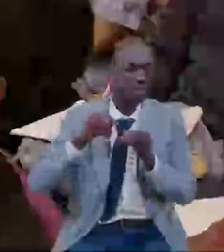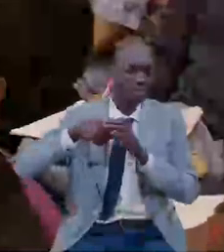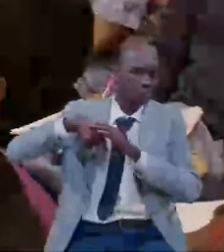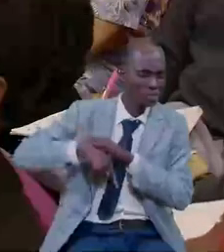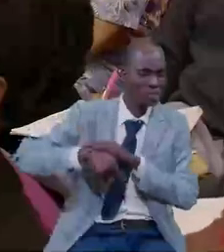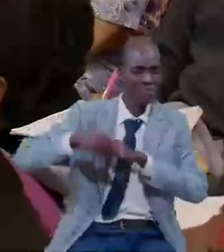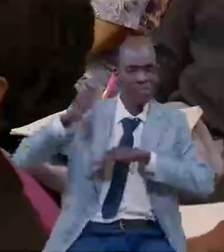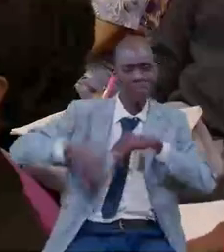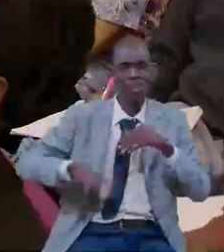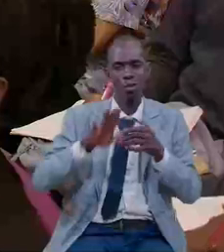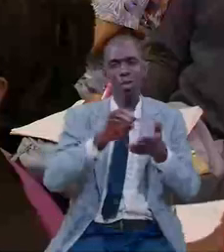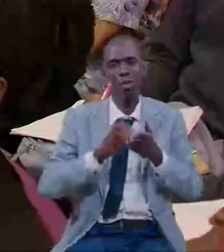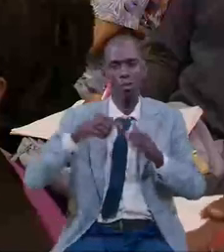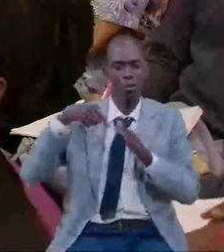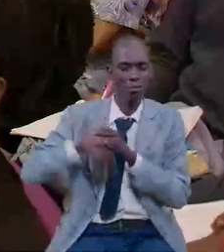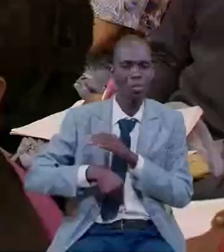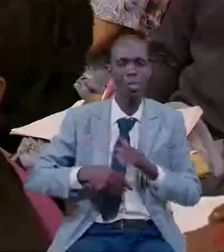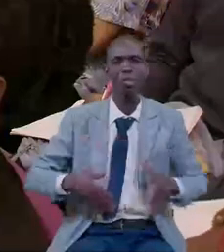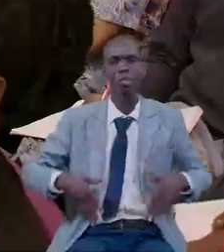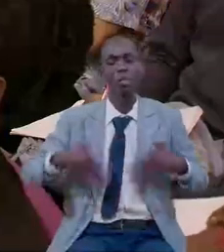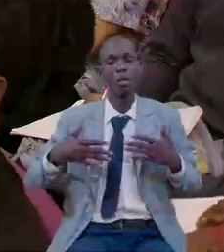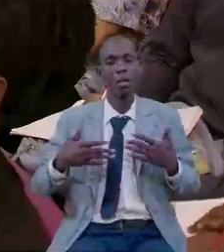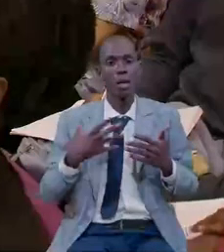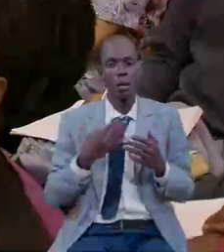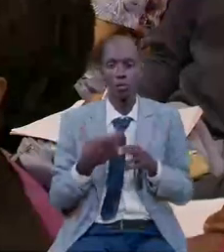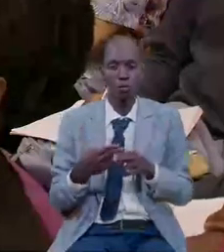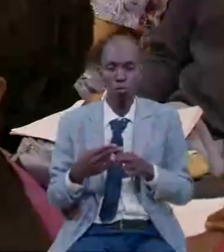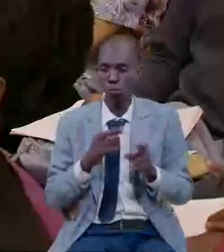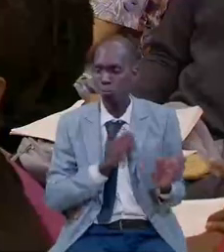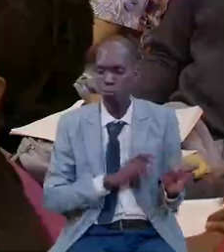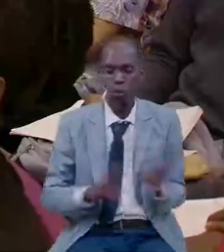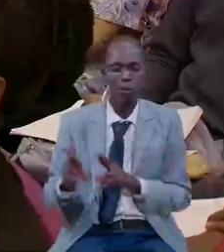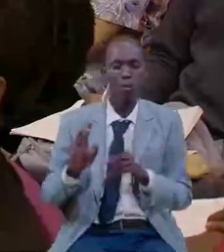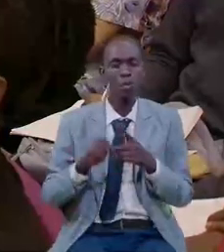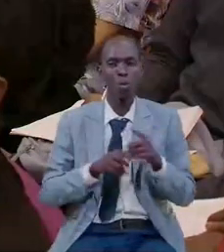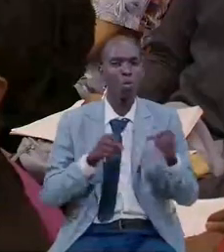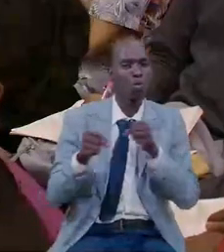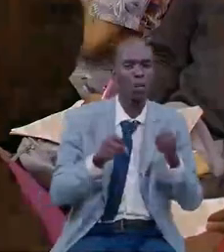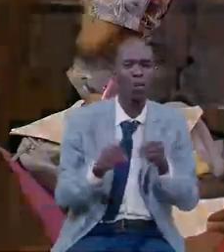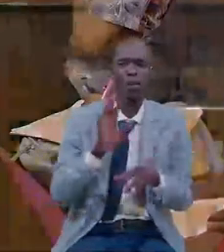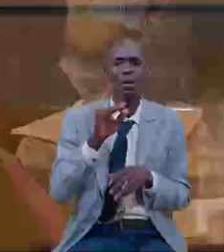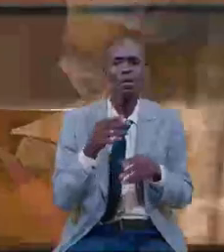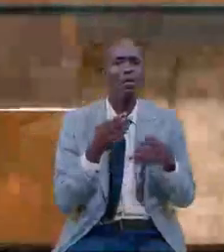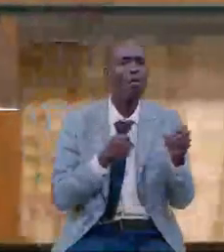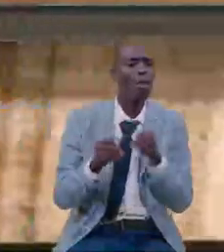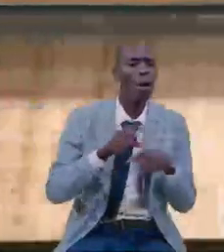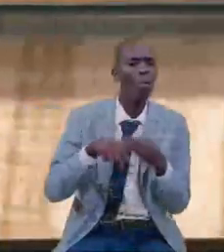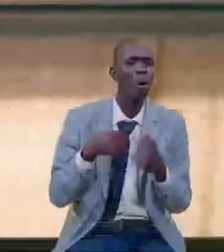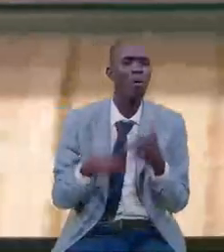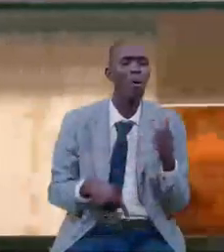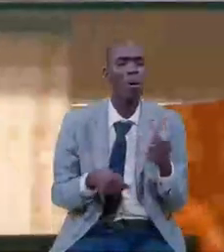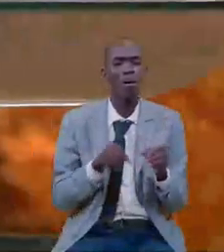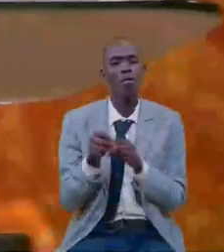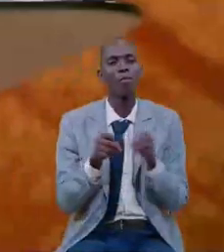profond pasteur. Alors, ils vont se déshabiller. Mais pourquoi te bats-tu?